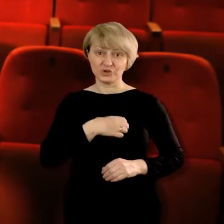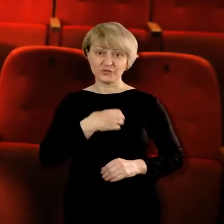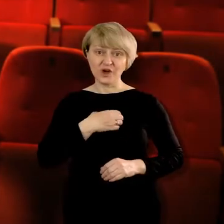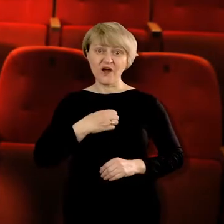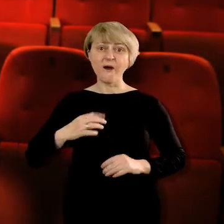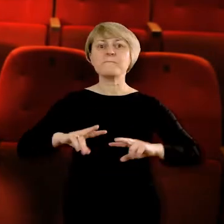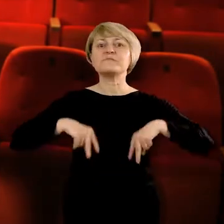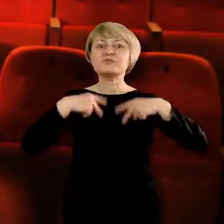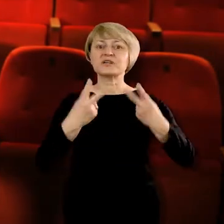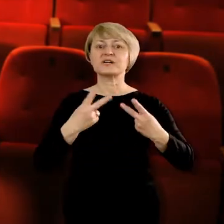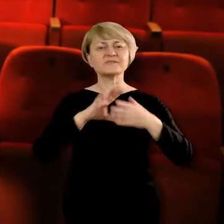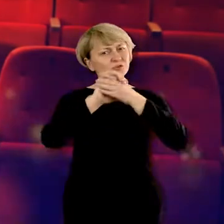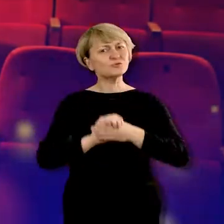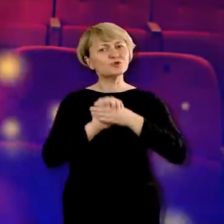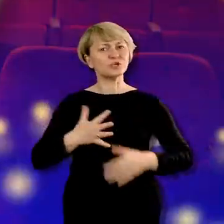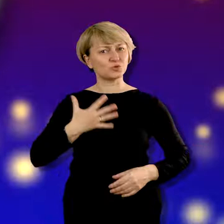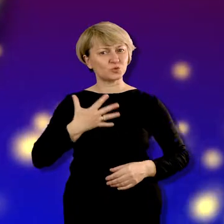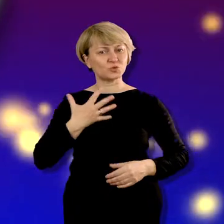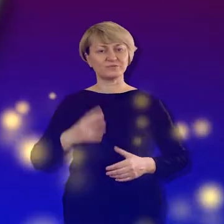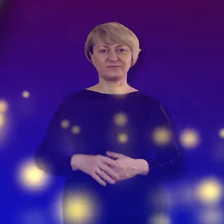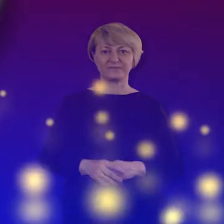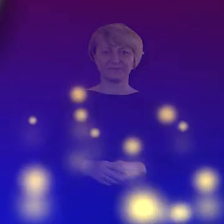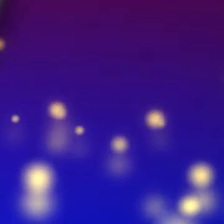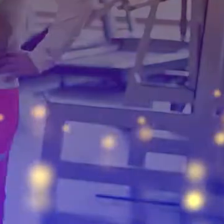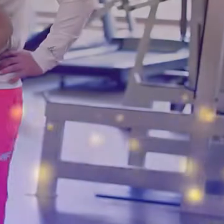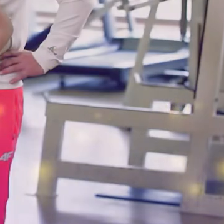Życzliwość to wyrażanie przyjaznych uczuć.